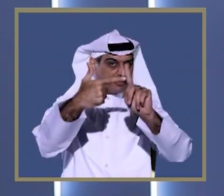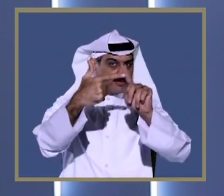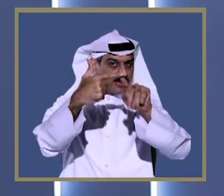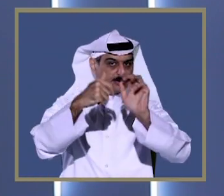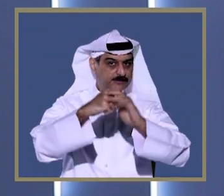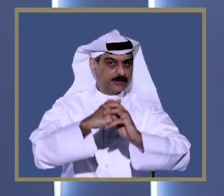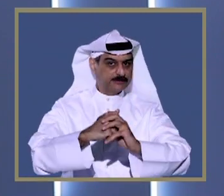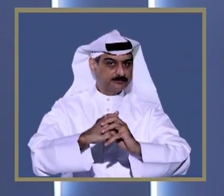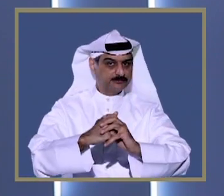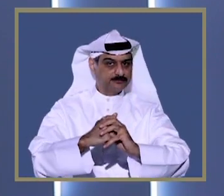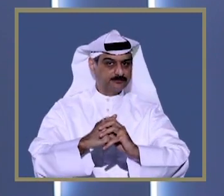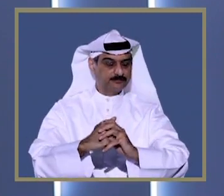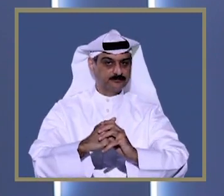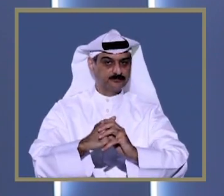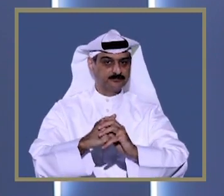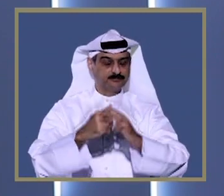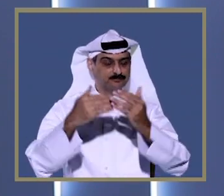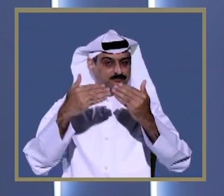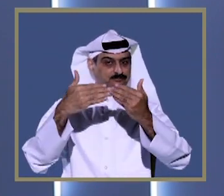ثانيا